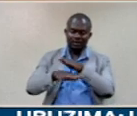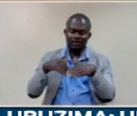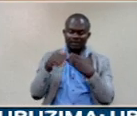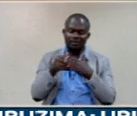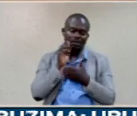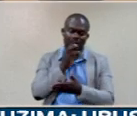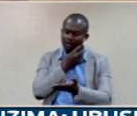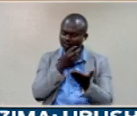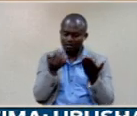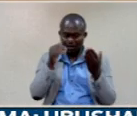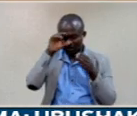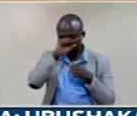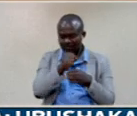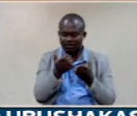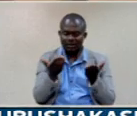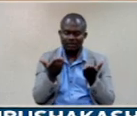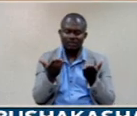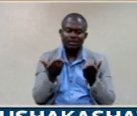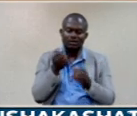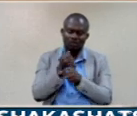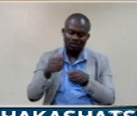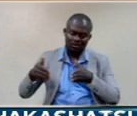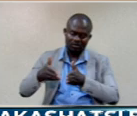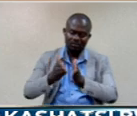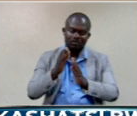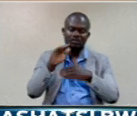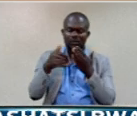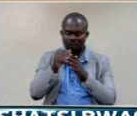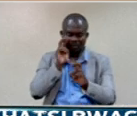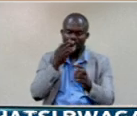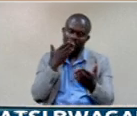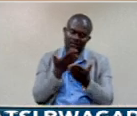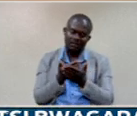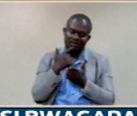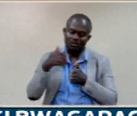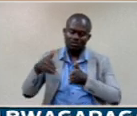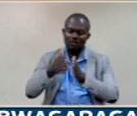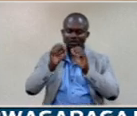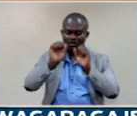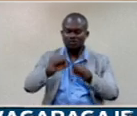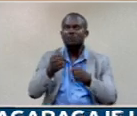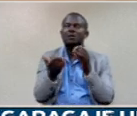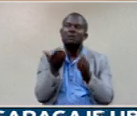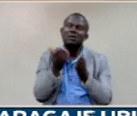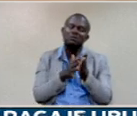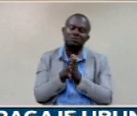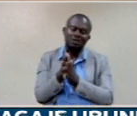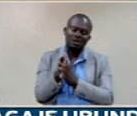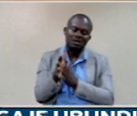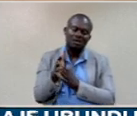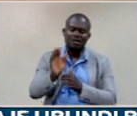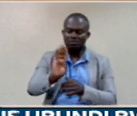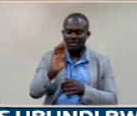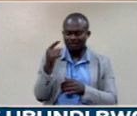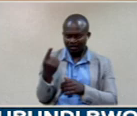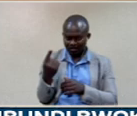amazi. Icyaba gisigaye rero ni ugukora uyu muhanda. Ubirebye neza ni umuhanda ushobora wenda guhagarara nko muri miliyari